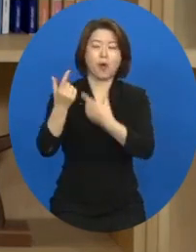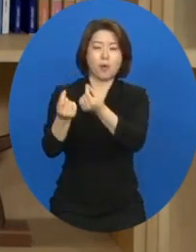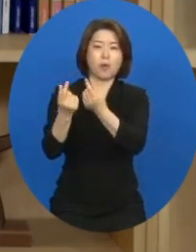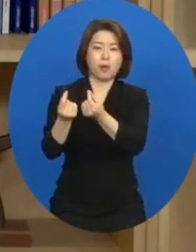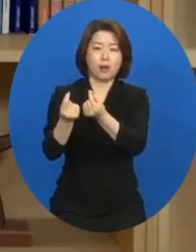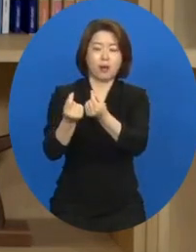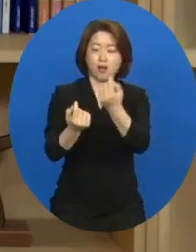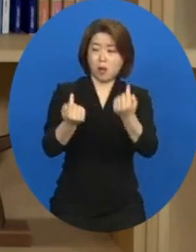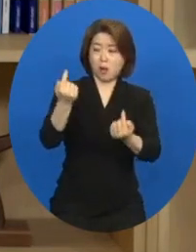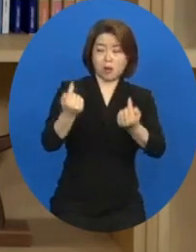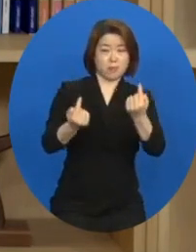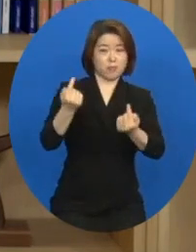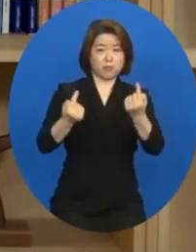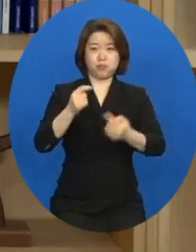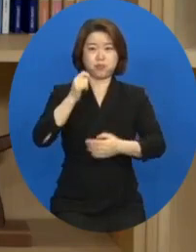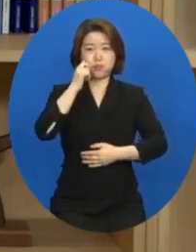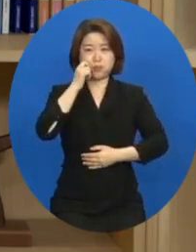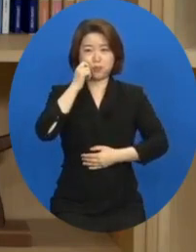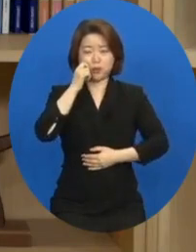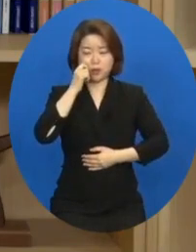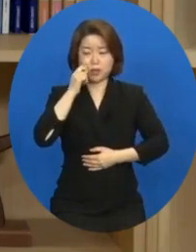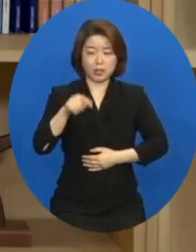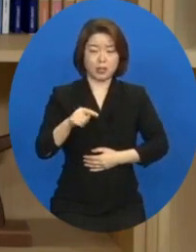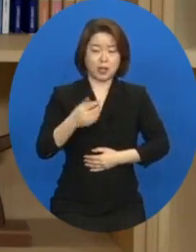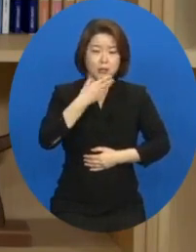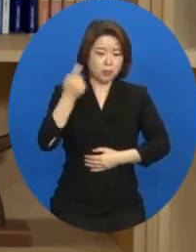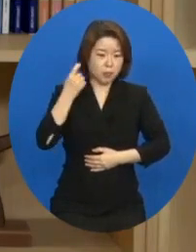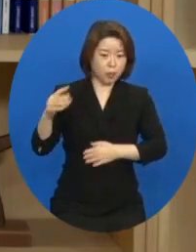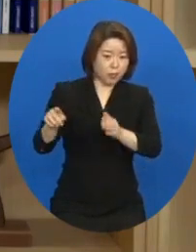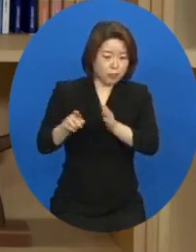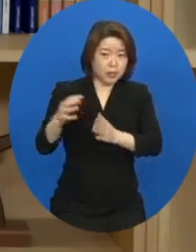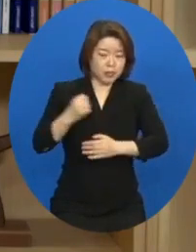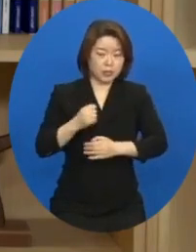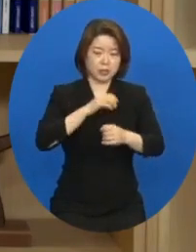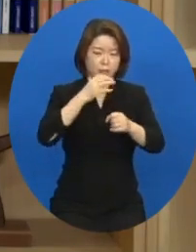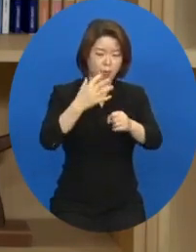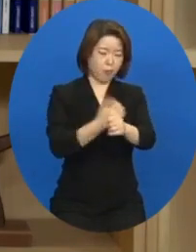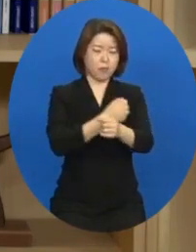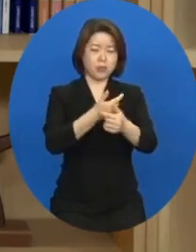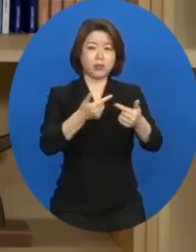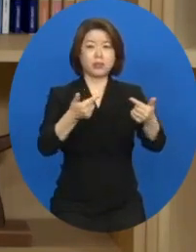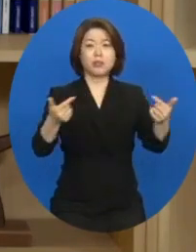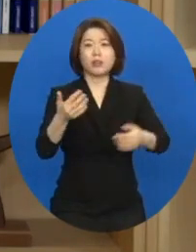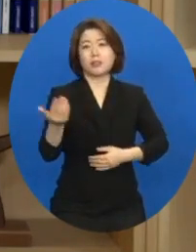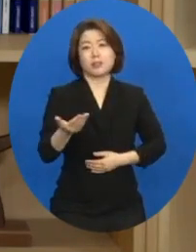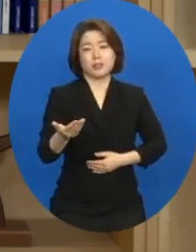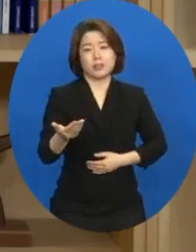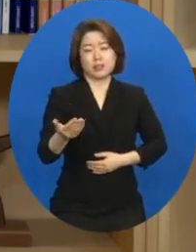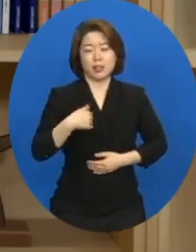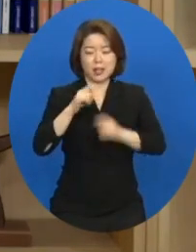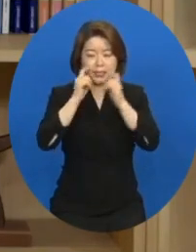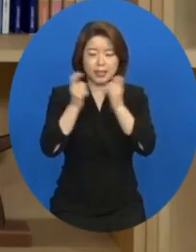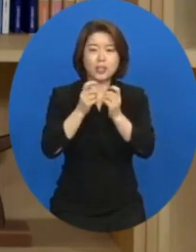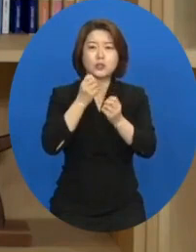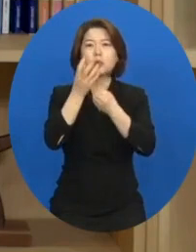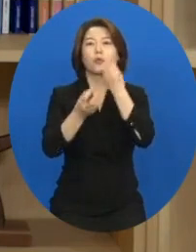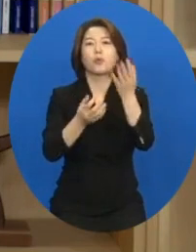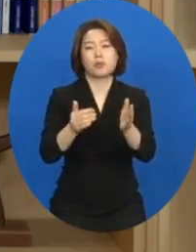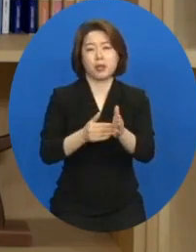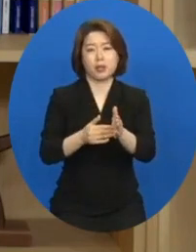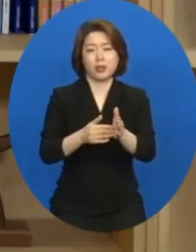비교할 수 없이 엄청난 일이라고 저는 개인적으로 고백합니다 내가 죽었다 고